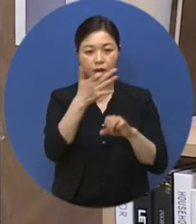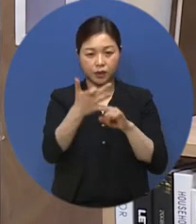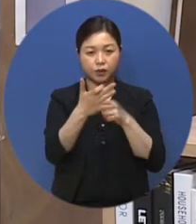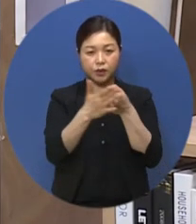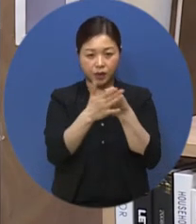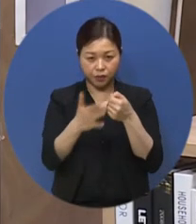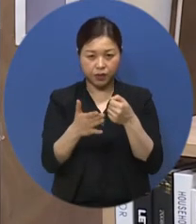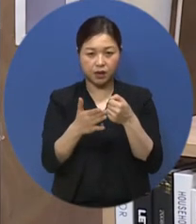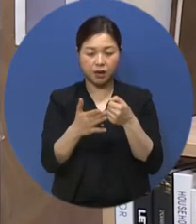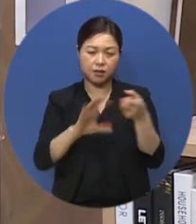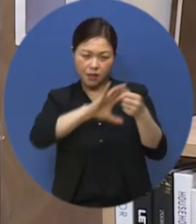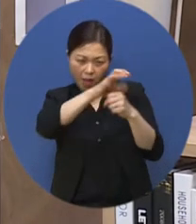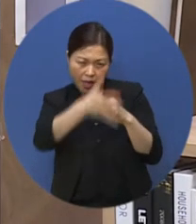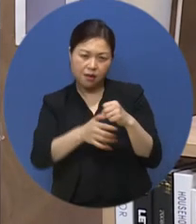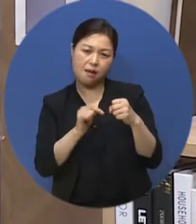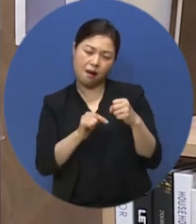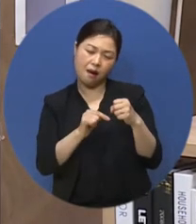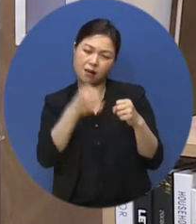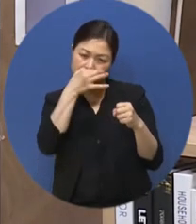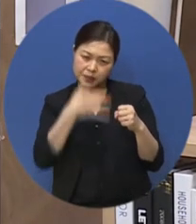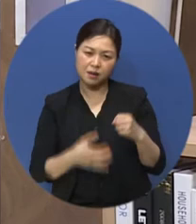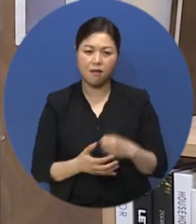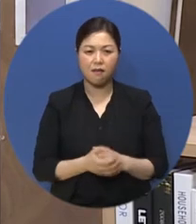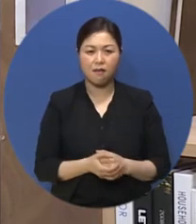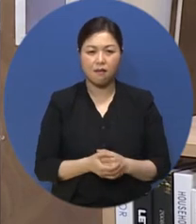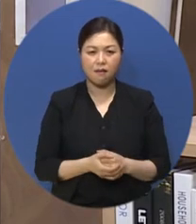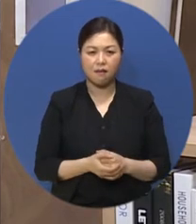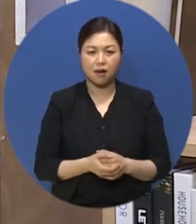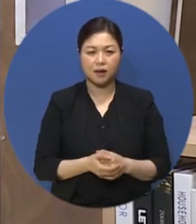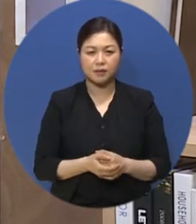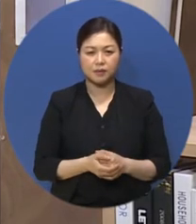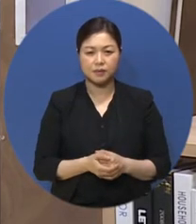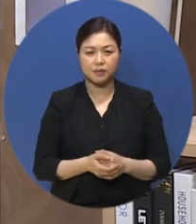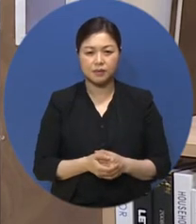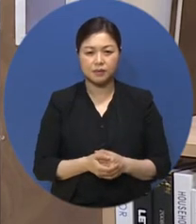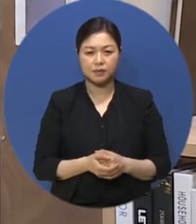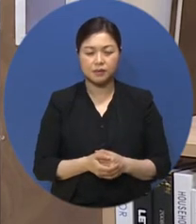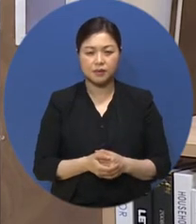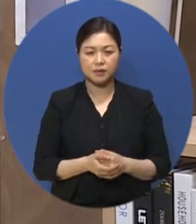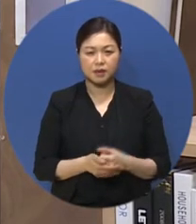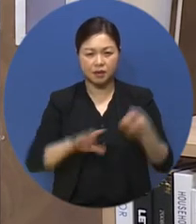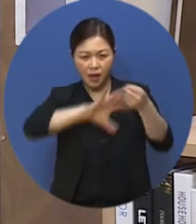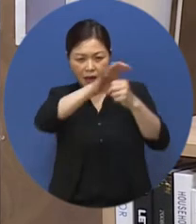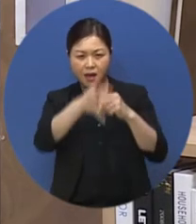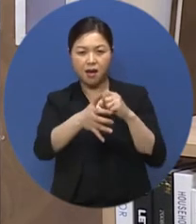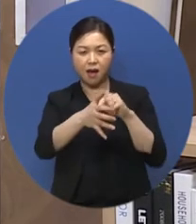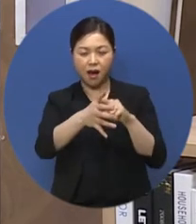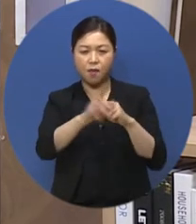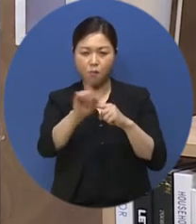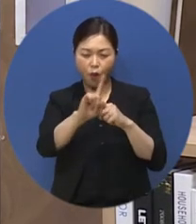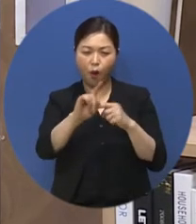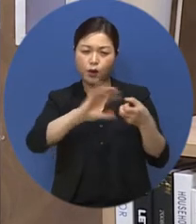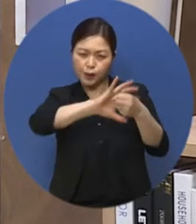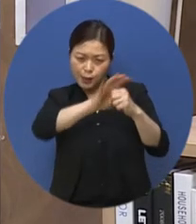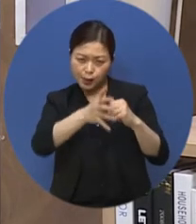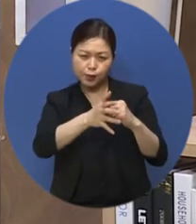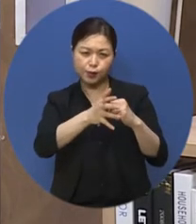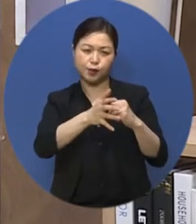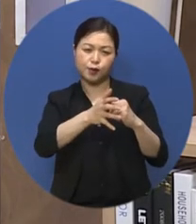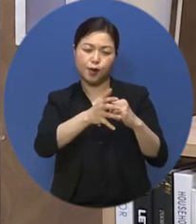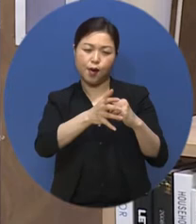인해서 전 세계가 매우 힘듭니다. 사실상 이제 전 세계가 이제 글로벌, 지구촌이라고 불릴 만큼